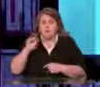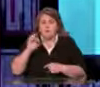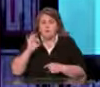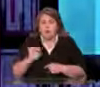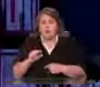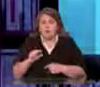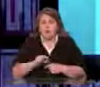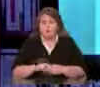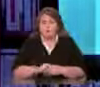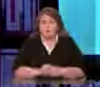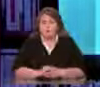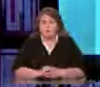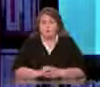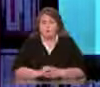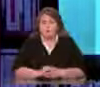маленькое.